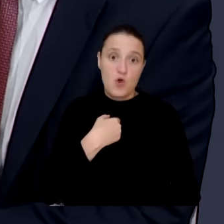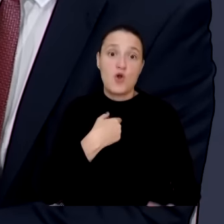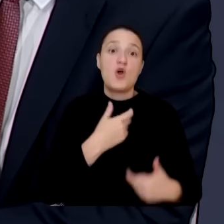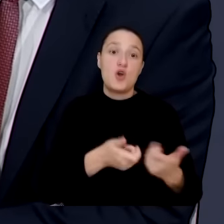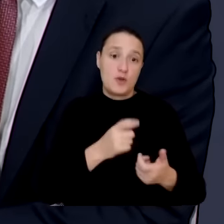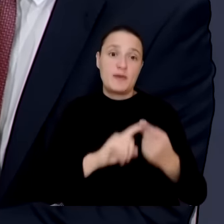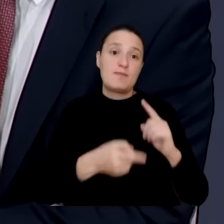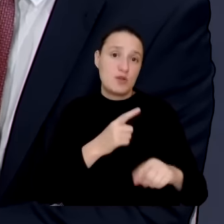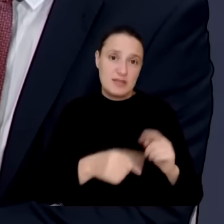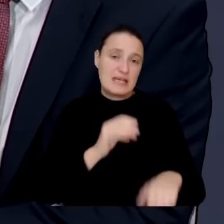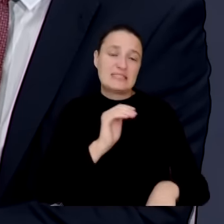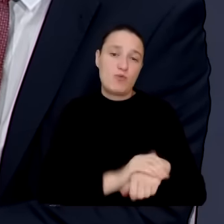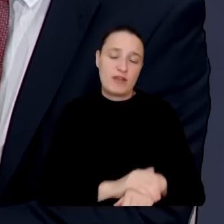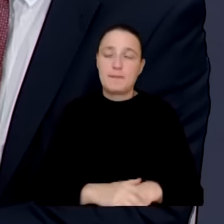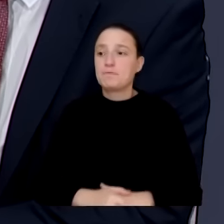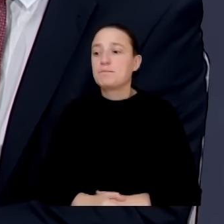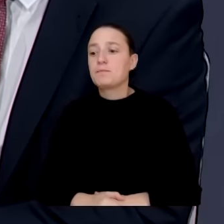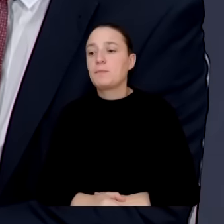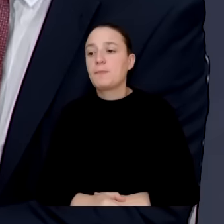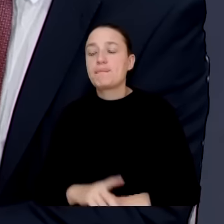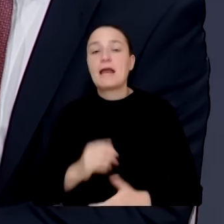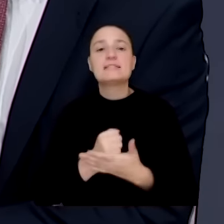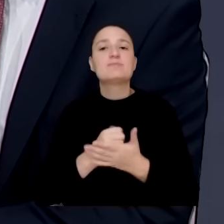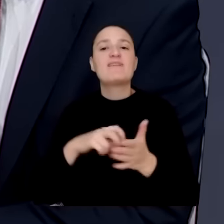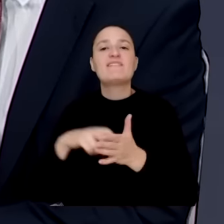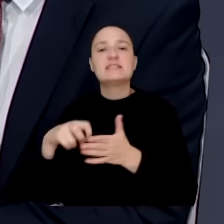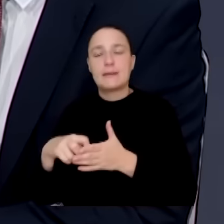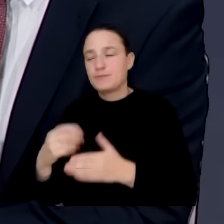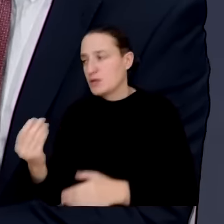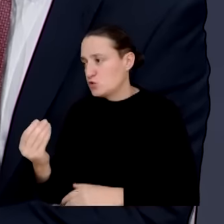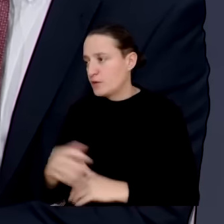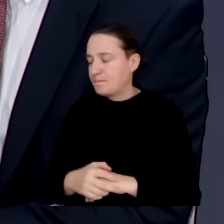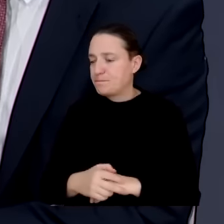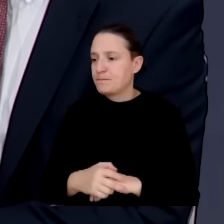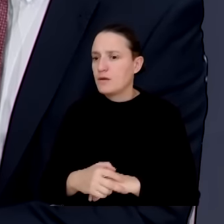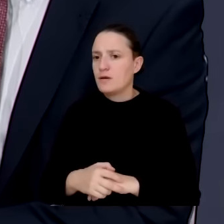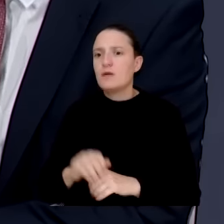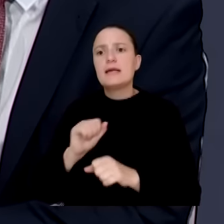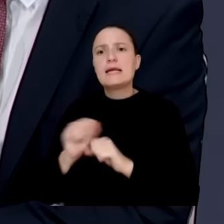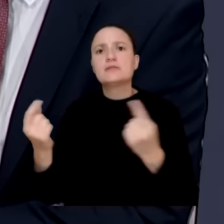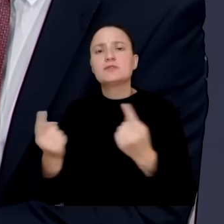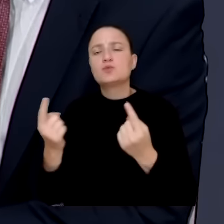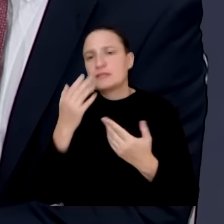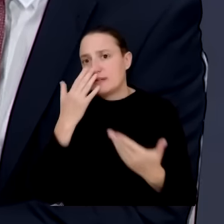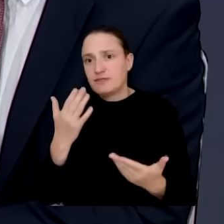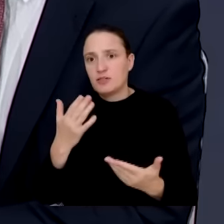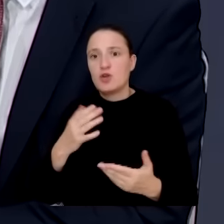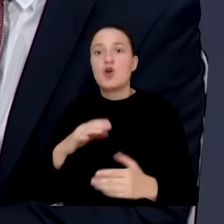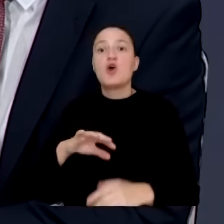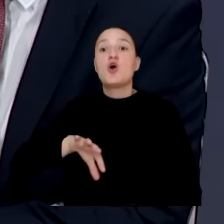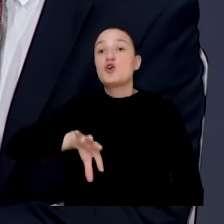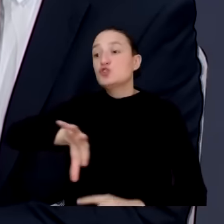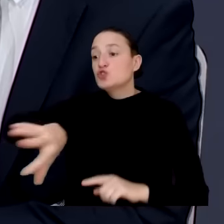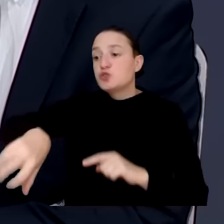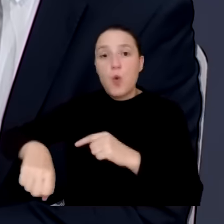zamówien pani redaktor jeszcze jedna rzecz jeżeli chodzi o kwestie wi wi w sprawie wi to mamy taką oto sytuację złodziej krzyczy łapać